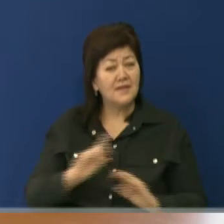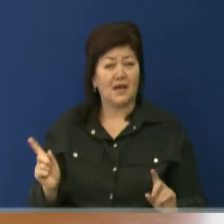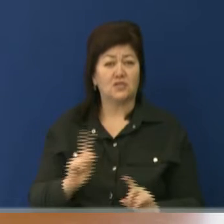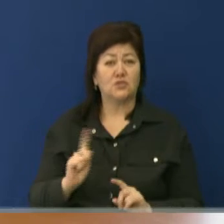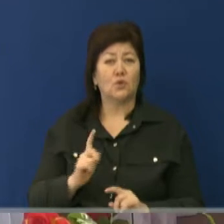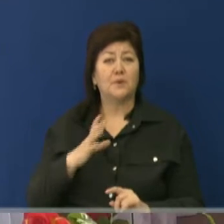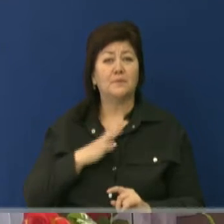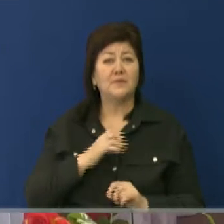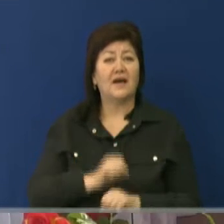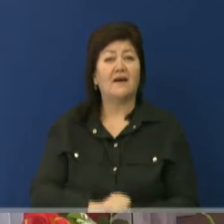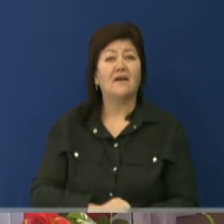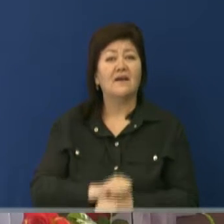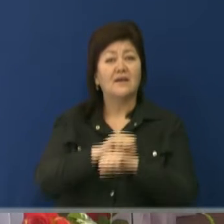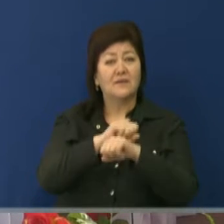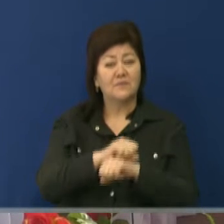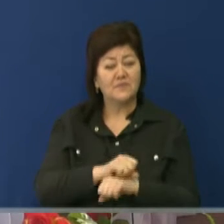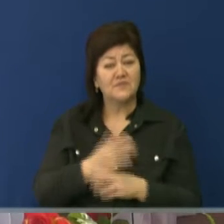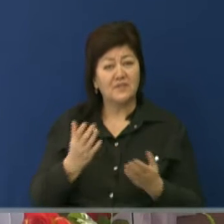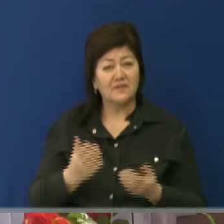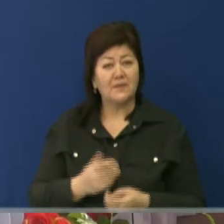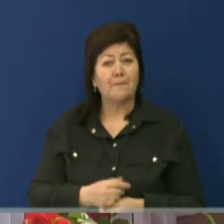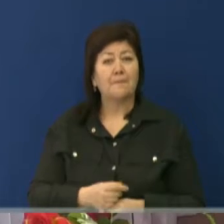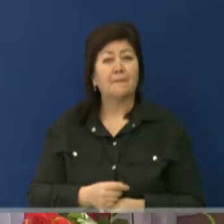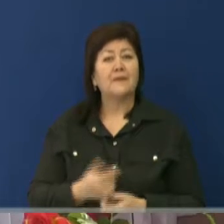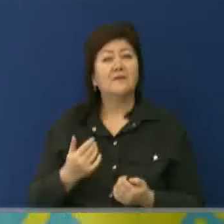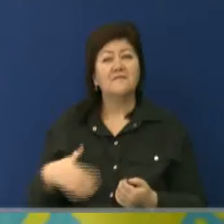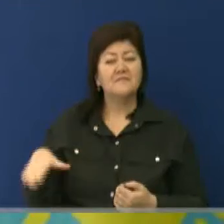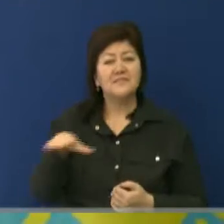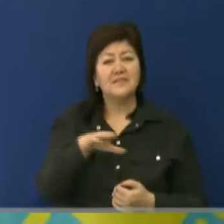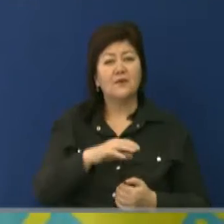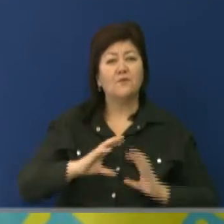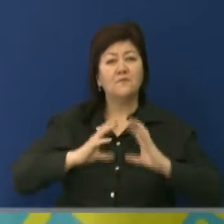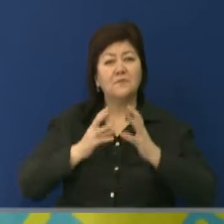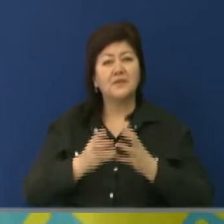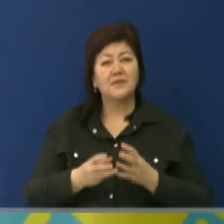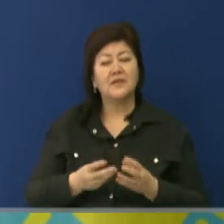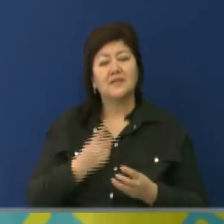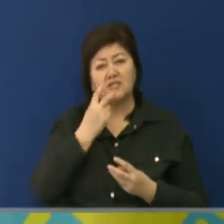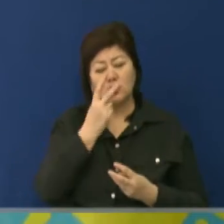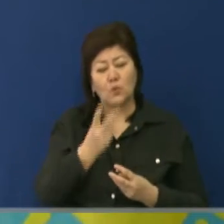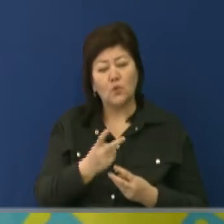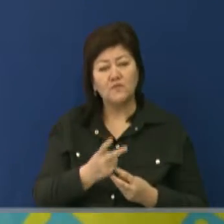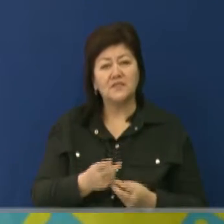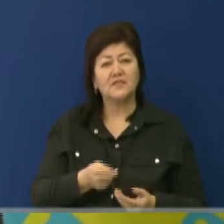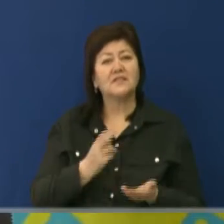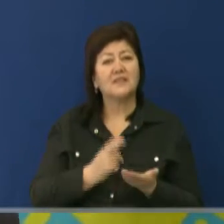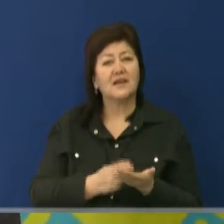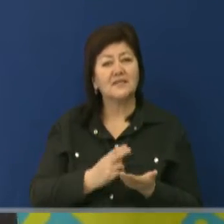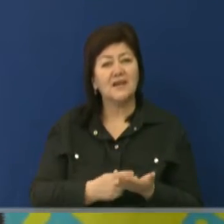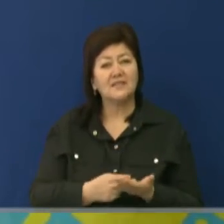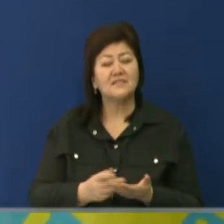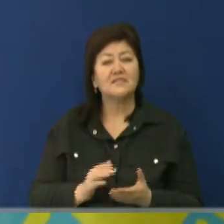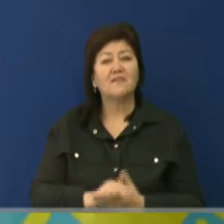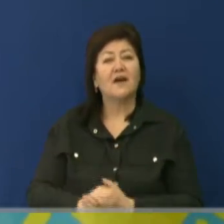қаруға деген дұрыс көзқарасының үлгісін көрсеттік. Әлем бізден үлгі алып үйренуде. Нұрсұлтан Әбішұлы Назарбаев айтқандай, Қасым Жомарт